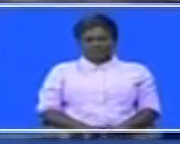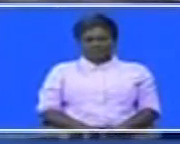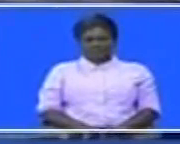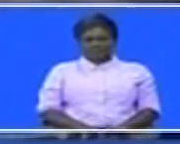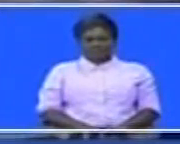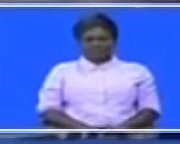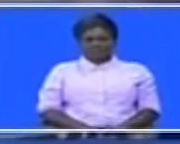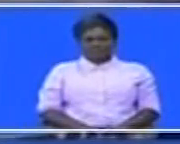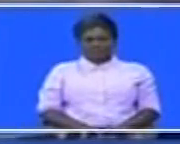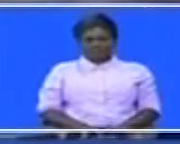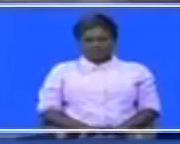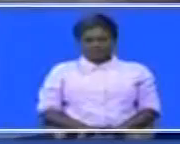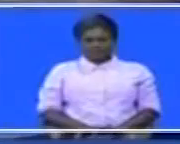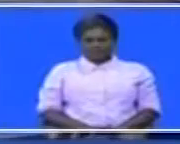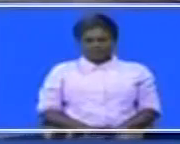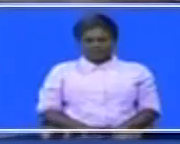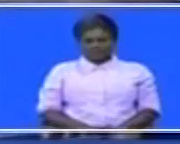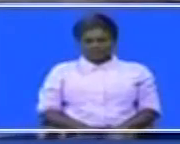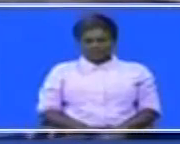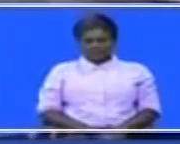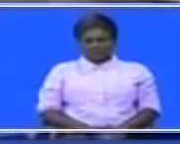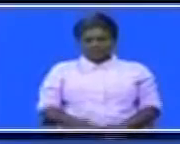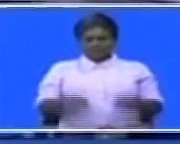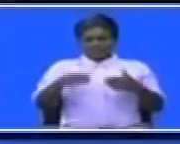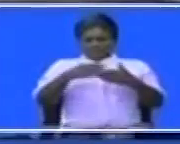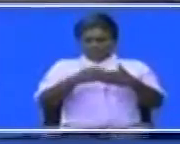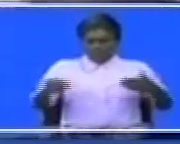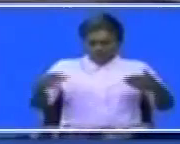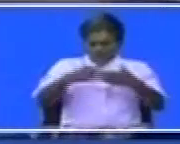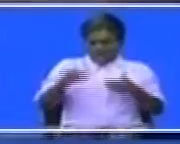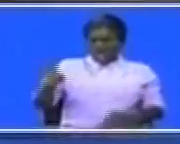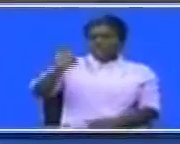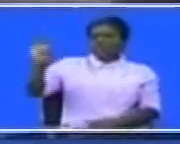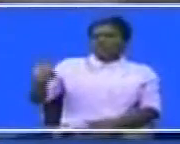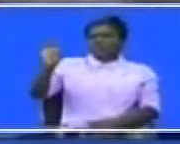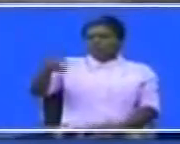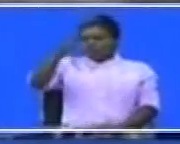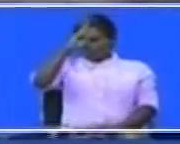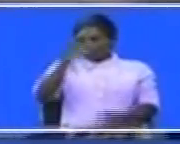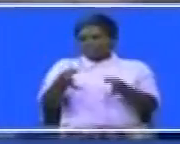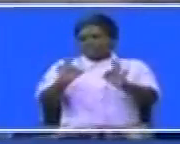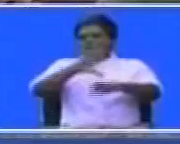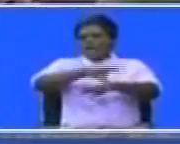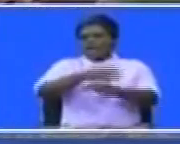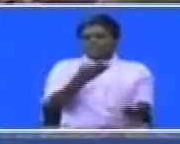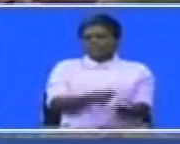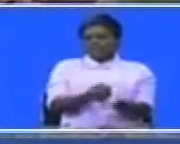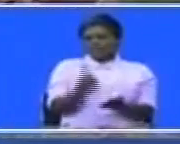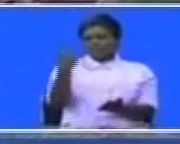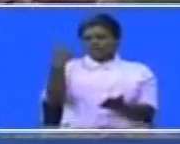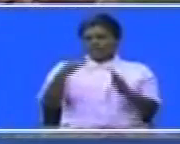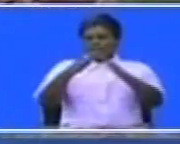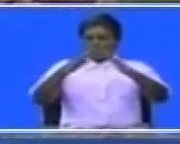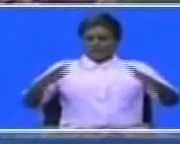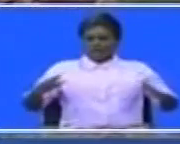Poti ya pesa za kigeni, sio dola za Marekani, hata euro za Ulaya. Maafisa wa polisi wananasa pesa hizi katika nyumba moja iliyo katika